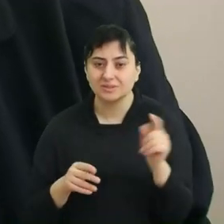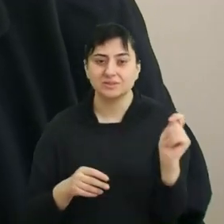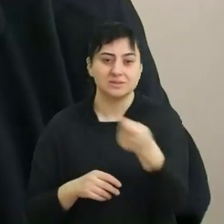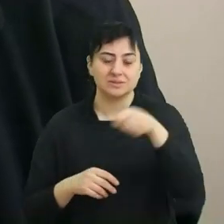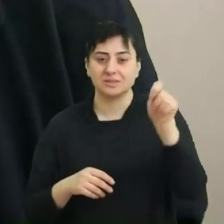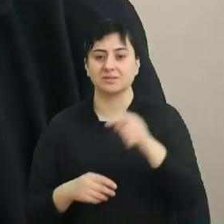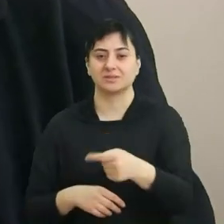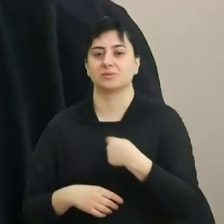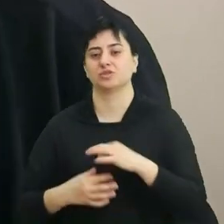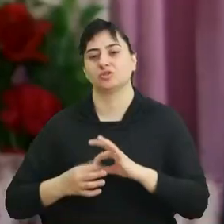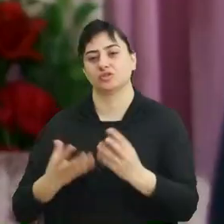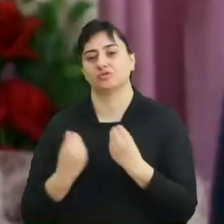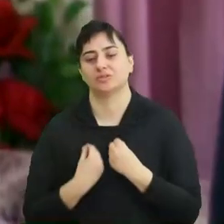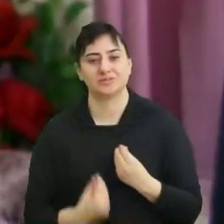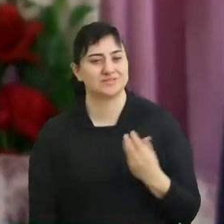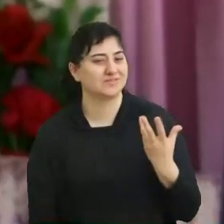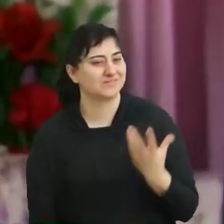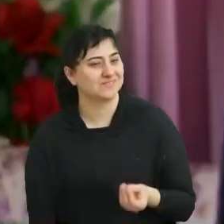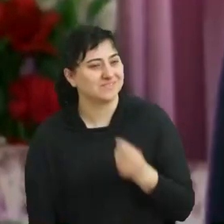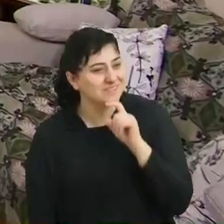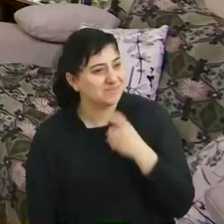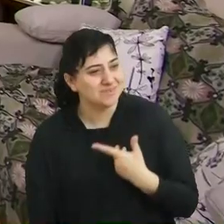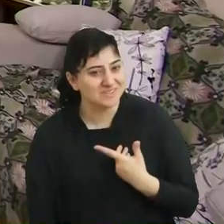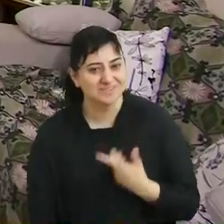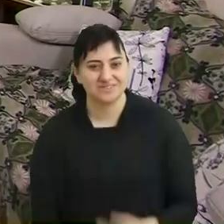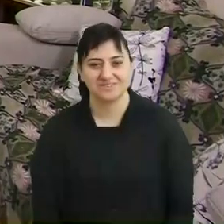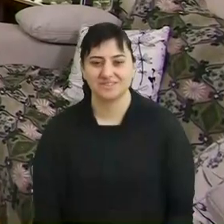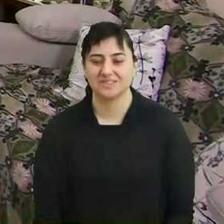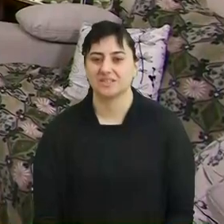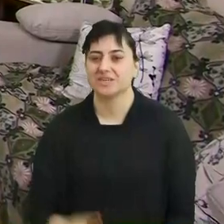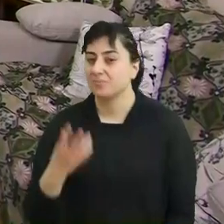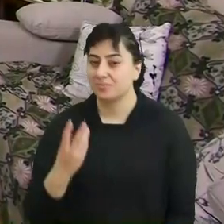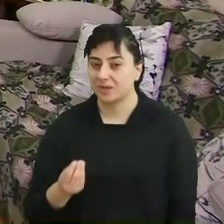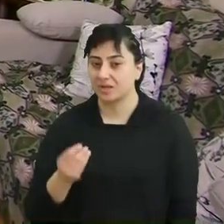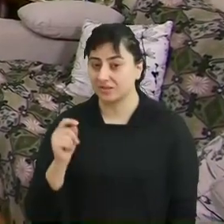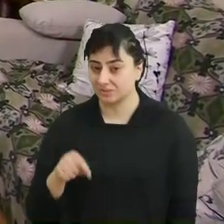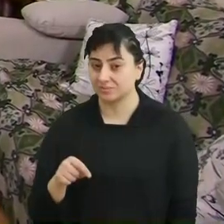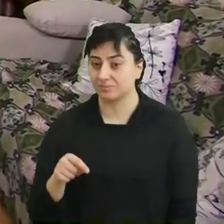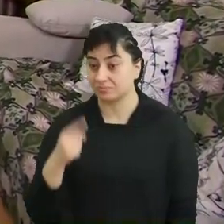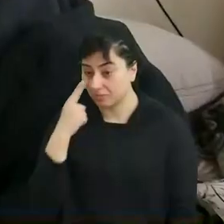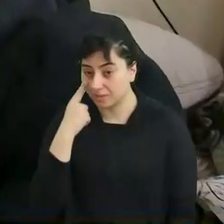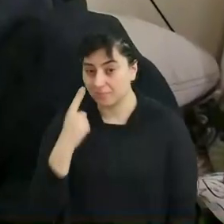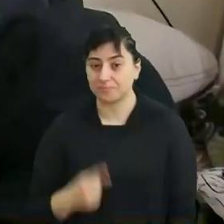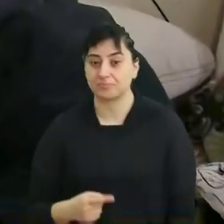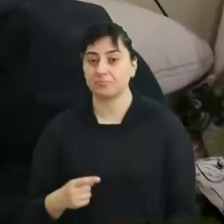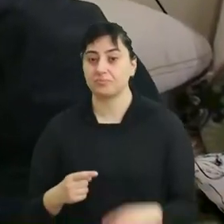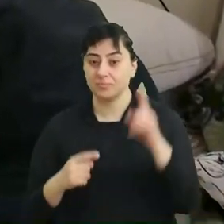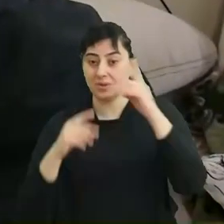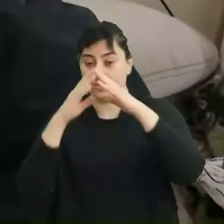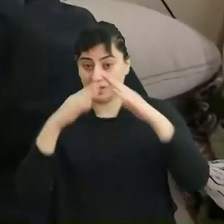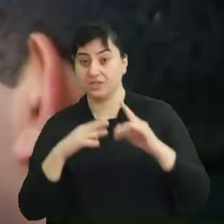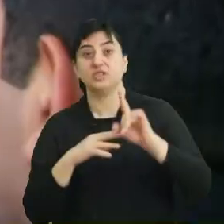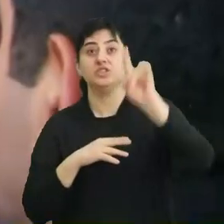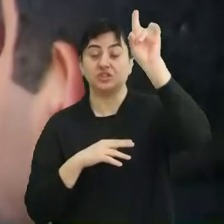sihirle benim derdimi halledeceksin. Ne halledeceğim dayıcığım? Ne halledeceğim? Şimdi bak, villanın